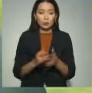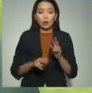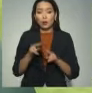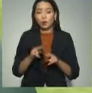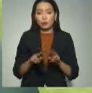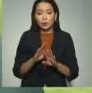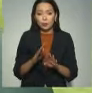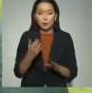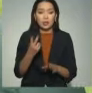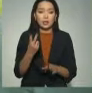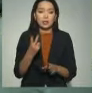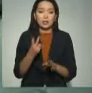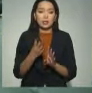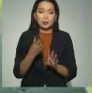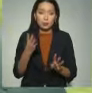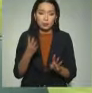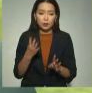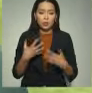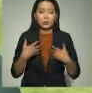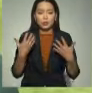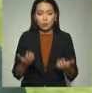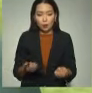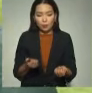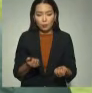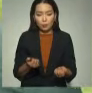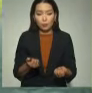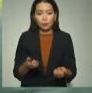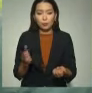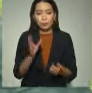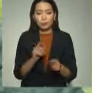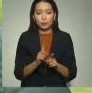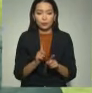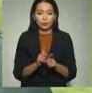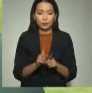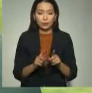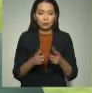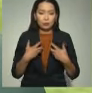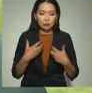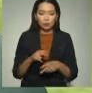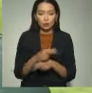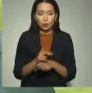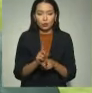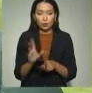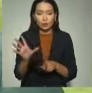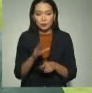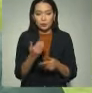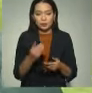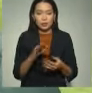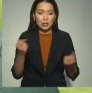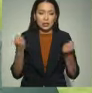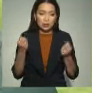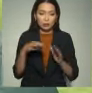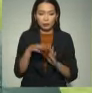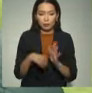күйіміз, екіншіде мынау деннің саулығы дейміз ғой, осы мынау парасаттылық, осының бәрі осы мынау бүгінгі дене шынықтырудың ішінде